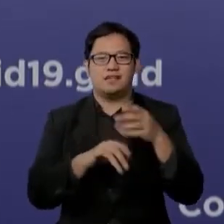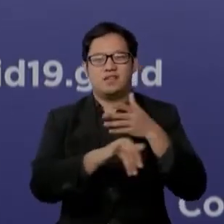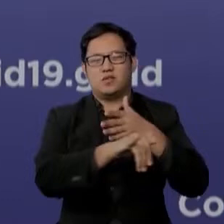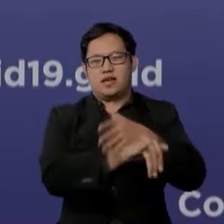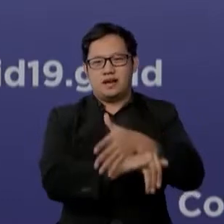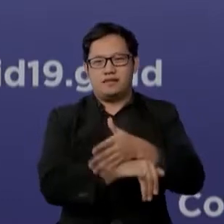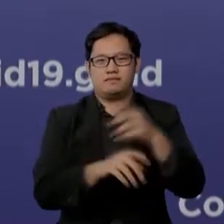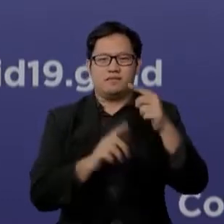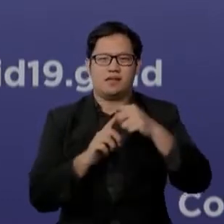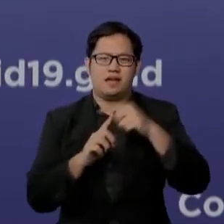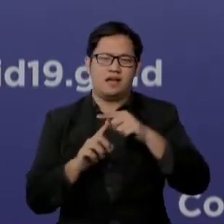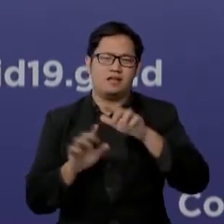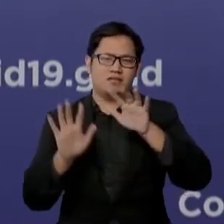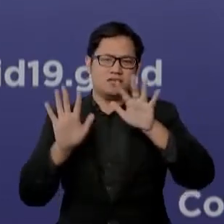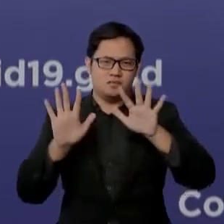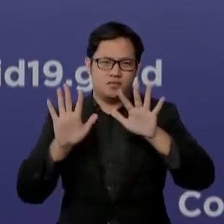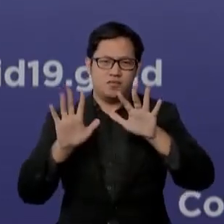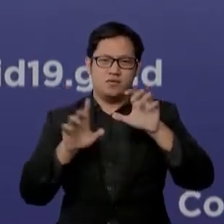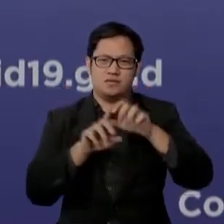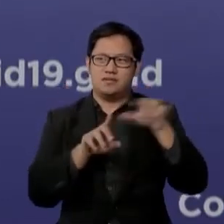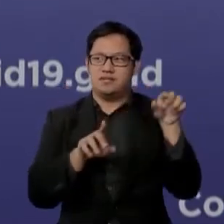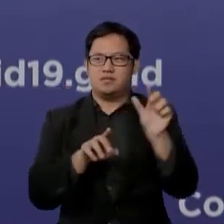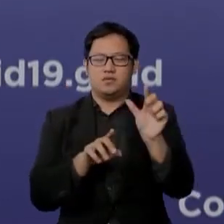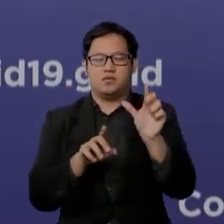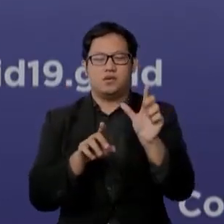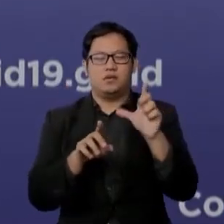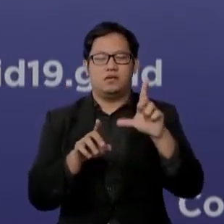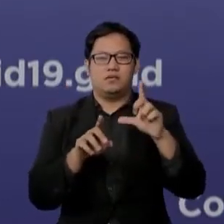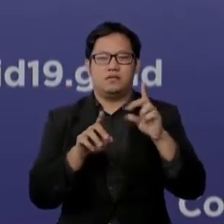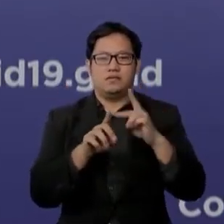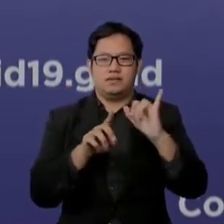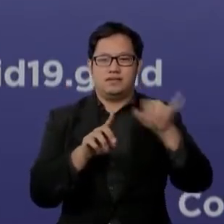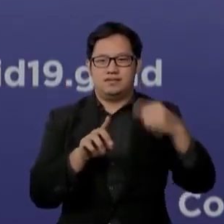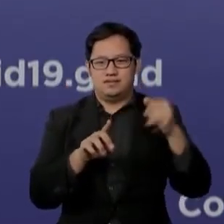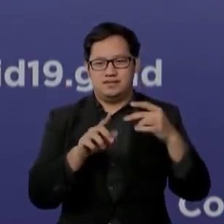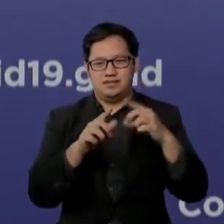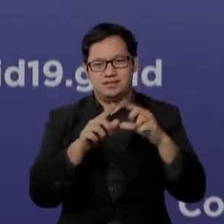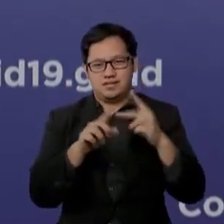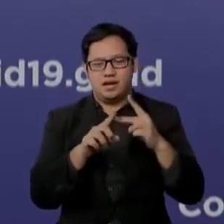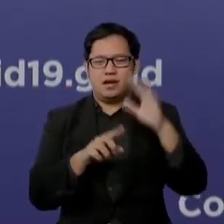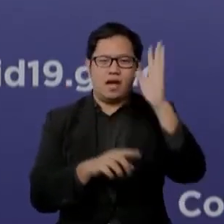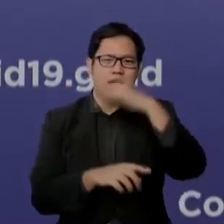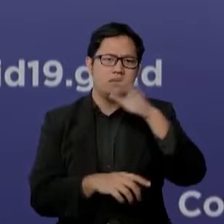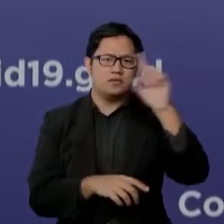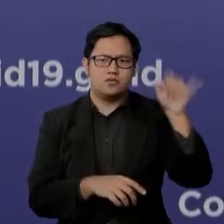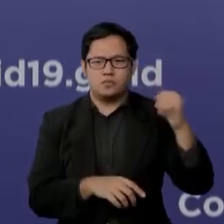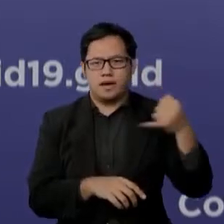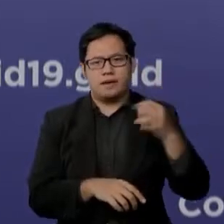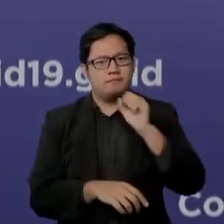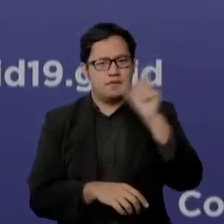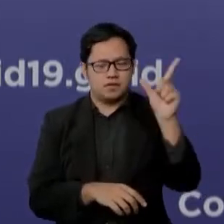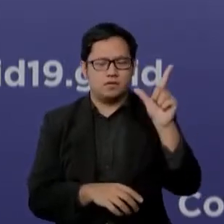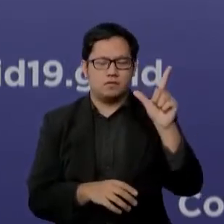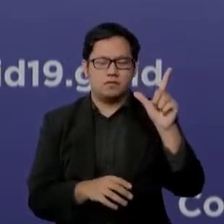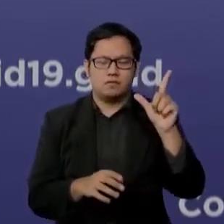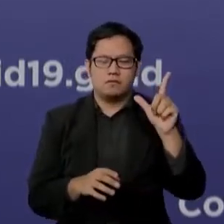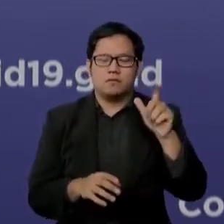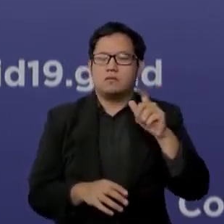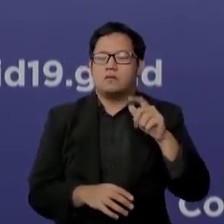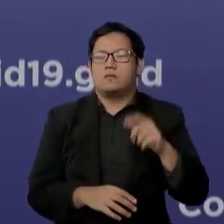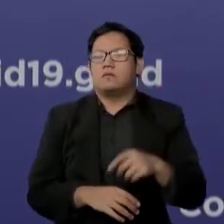hij yang bertepatan pada hari Jumuah esok salat Idul Adha hukumnya sunah